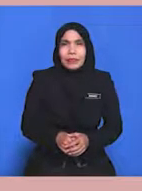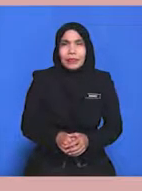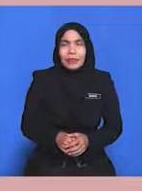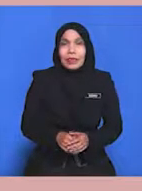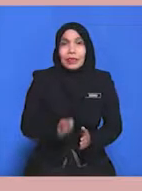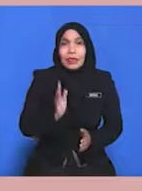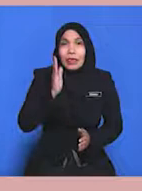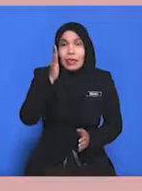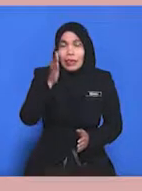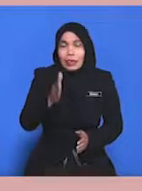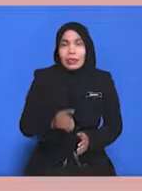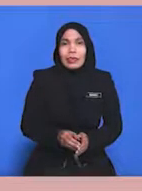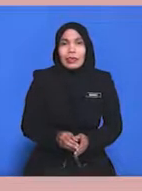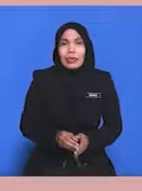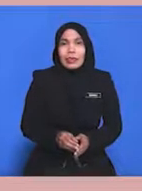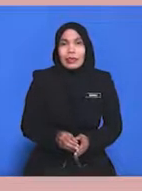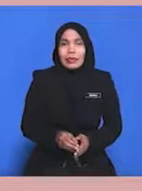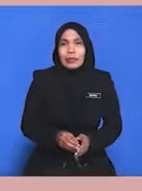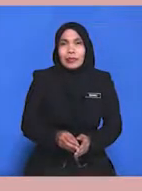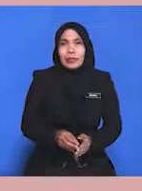menyaksikan pertandingan yang dianjurkan.